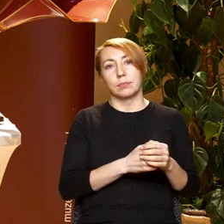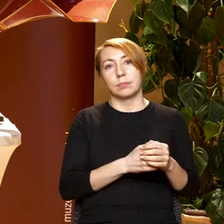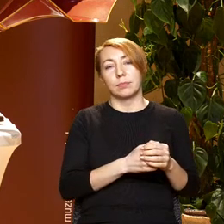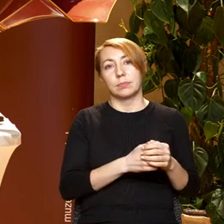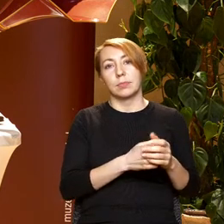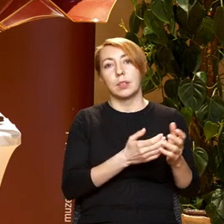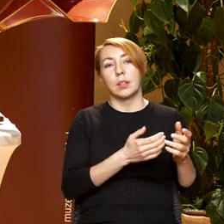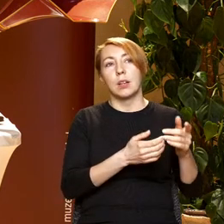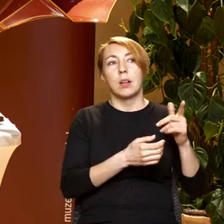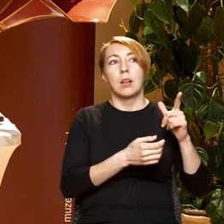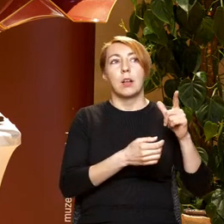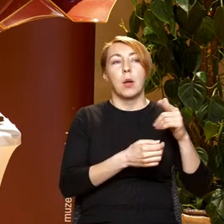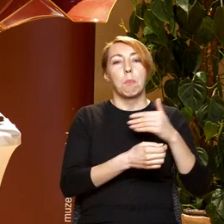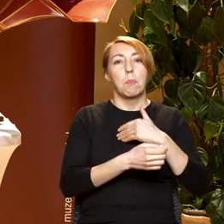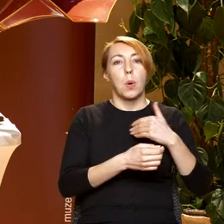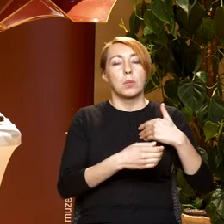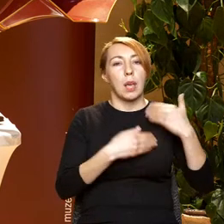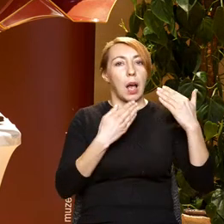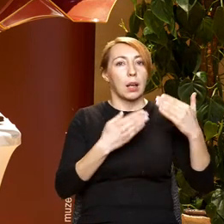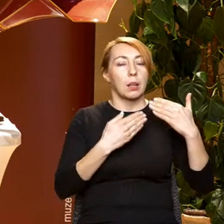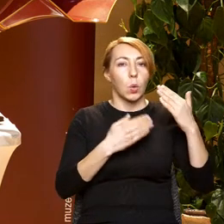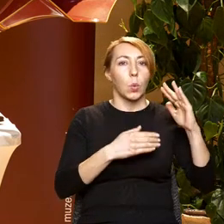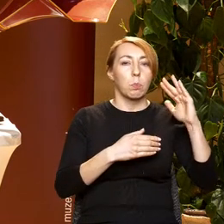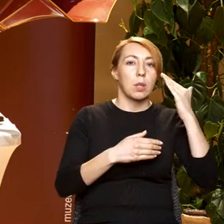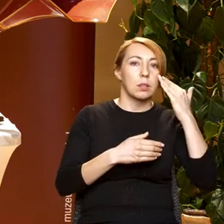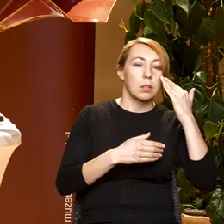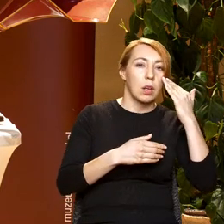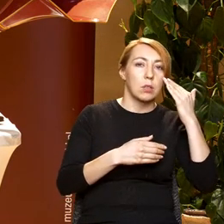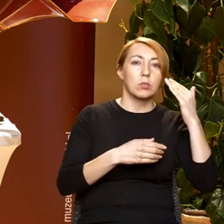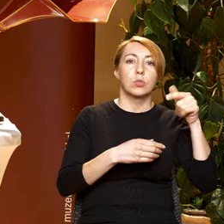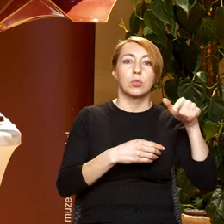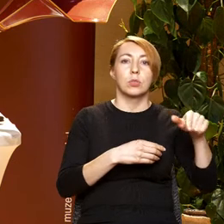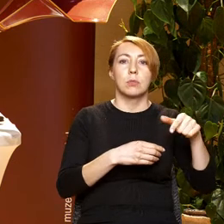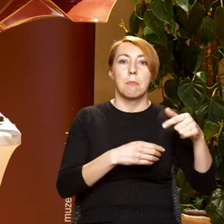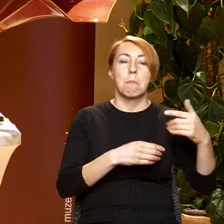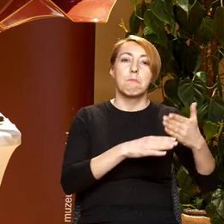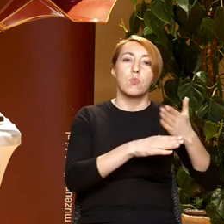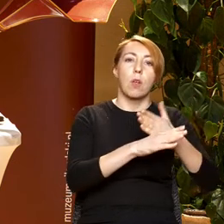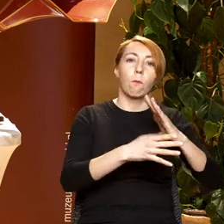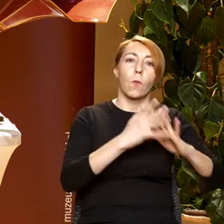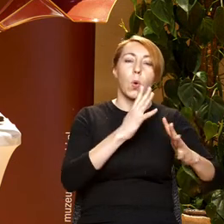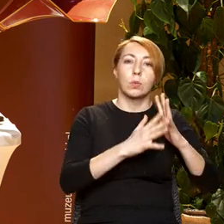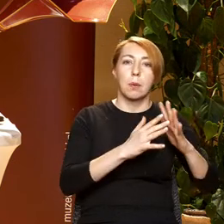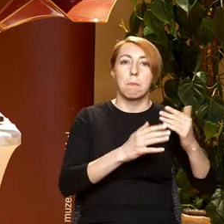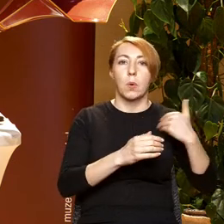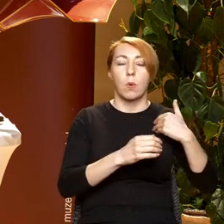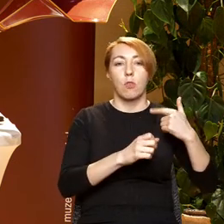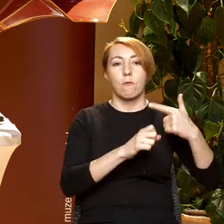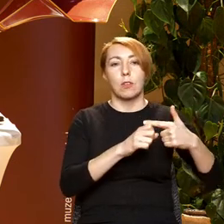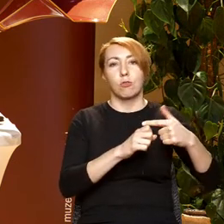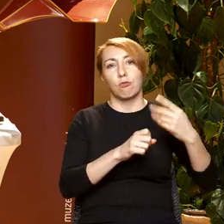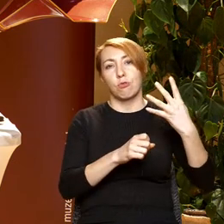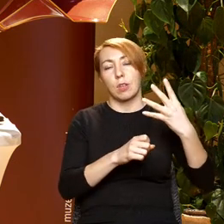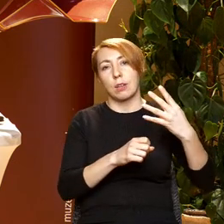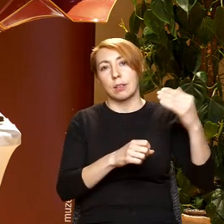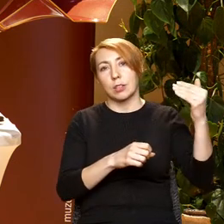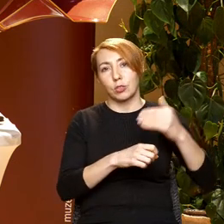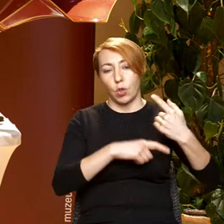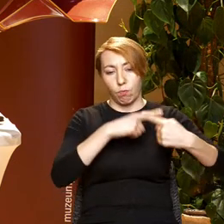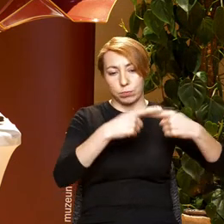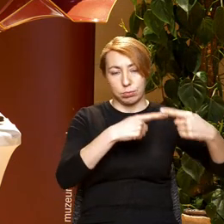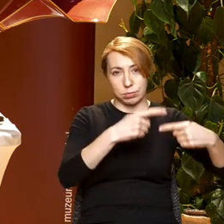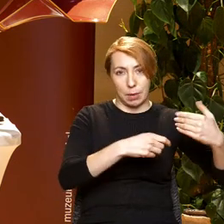po Polskiej Akademii Umiejętności funkcjonowało przed wojną około 24 tysięcy takich